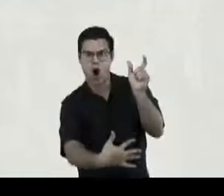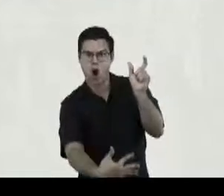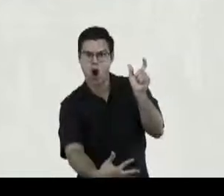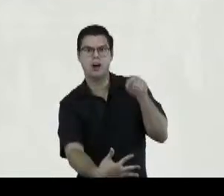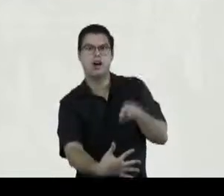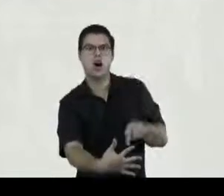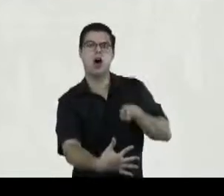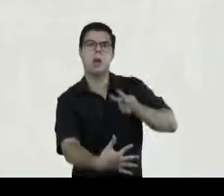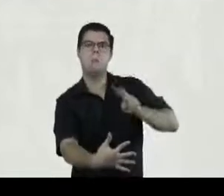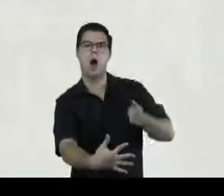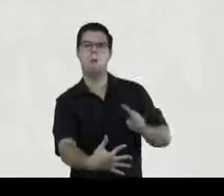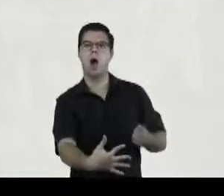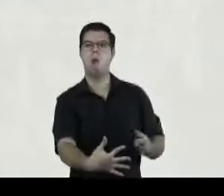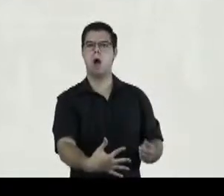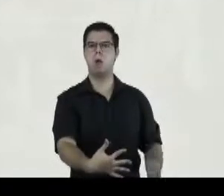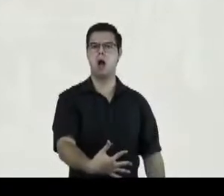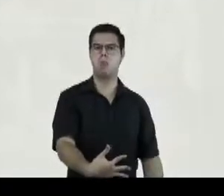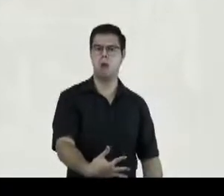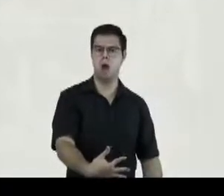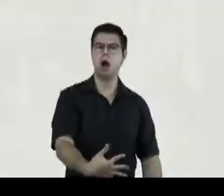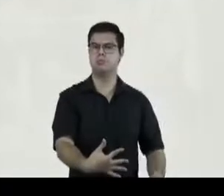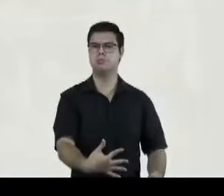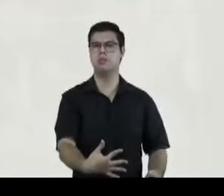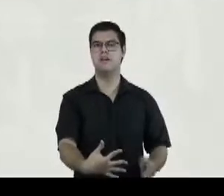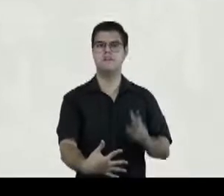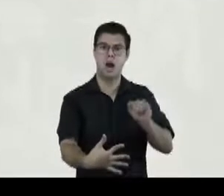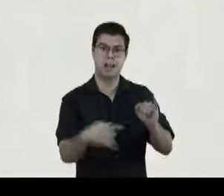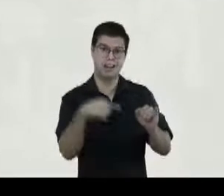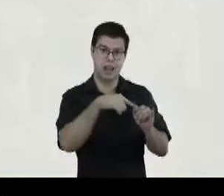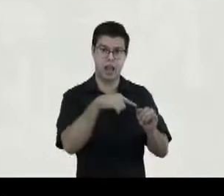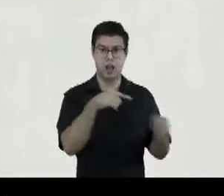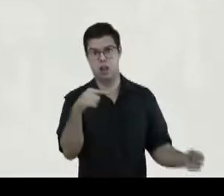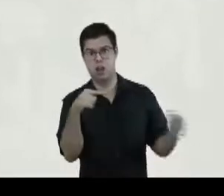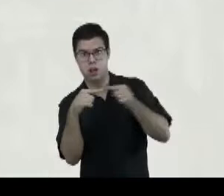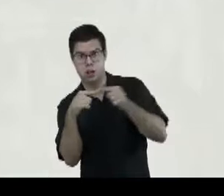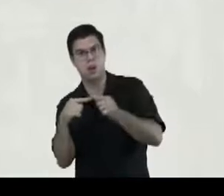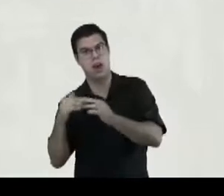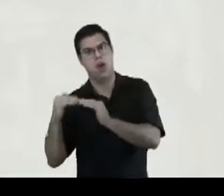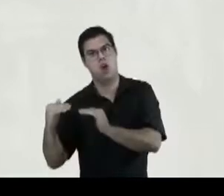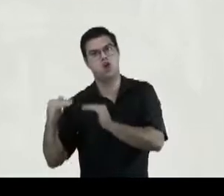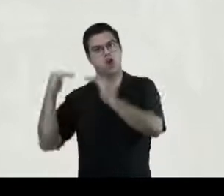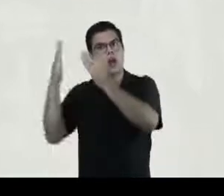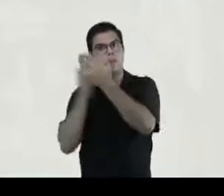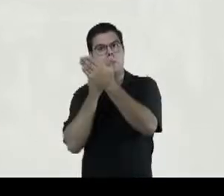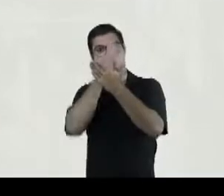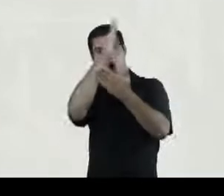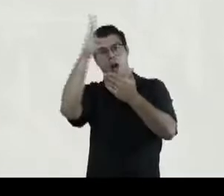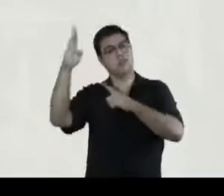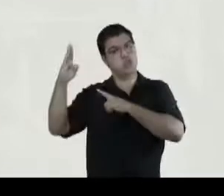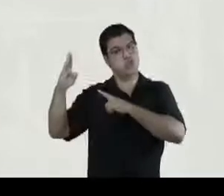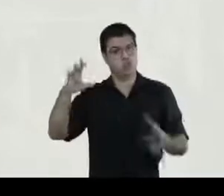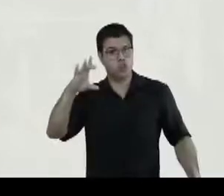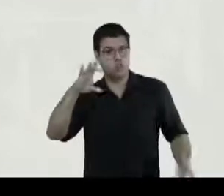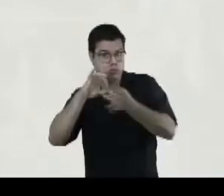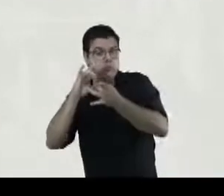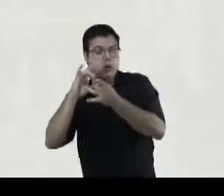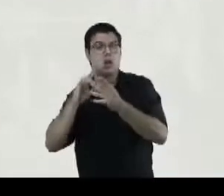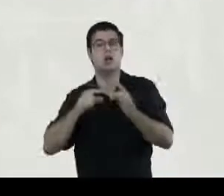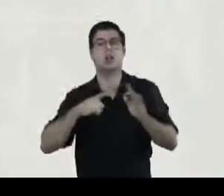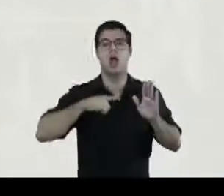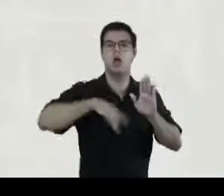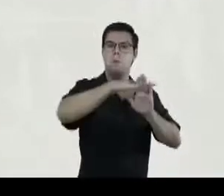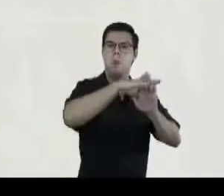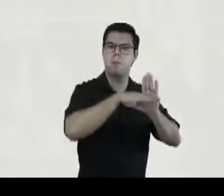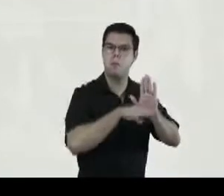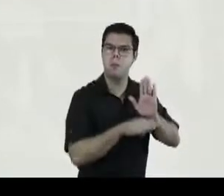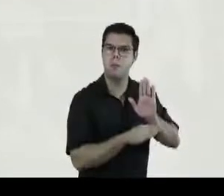fichiers d'autorité des bibliothèques participantes. Vous voyez la liste là énormément de bibliothèques nationales. Et donc, c'est pour ça que je